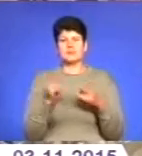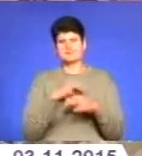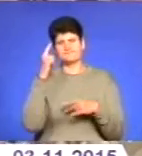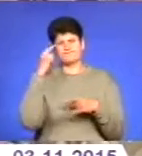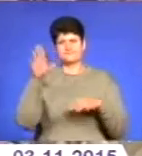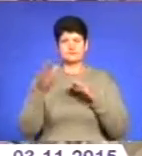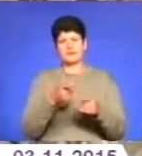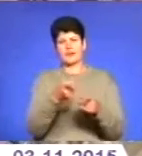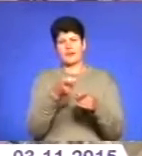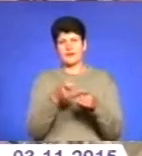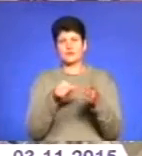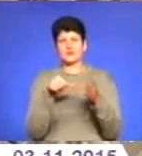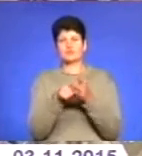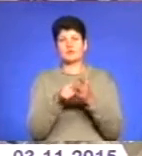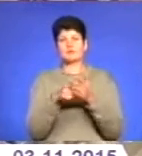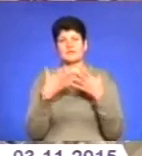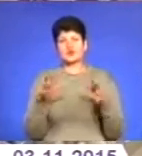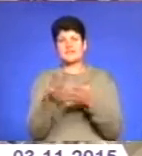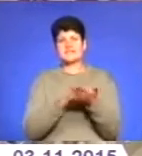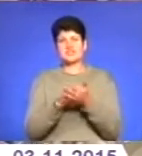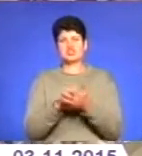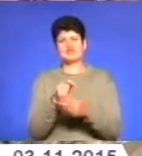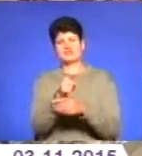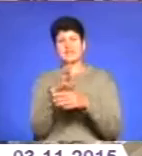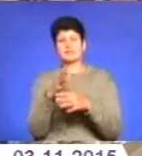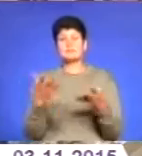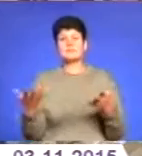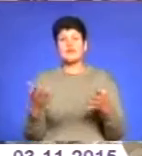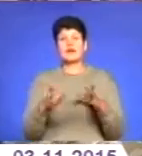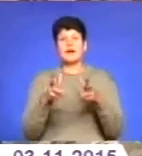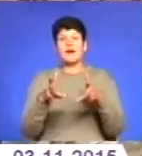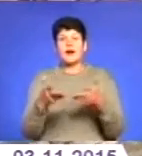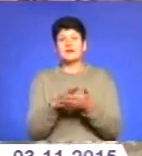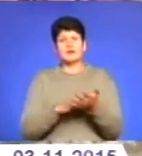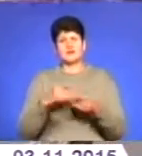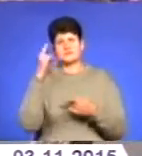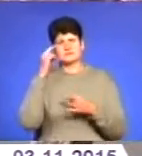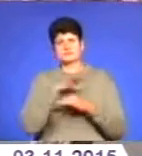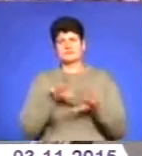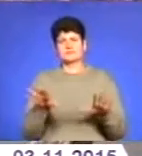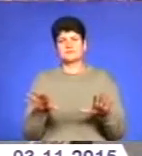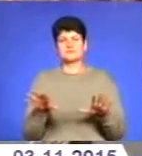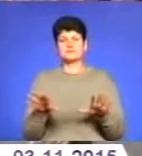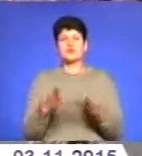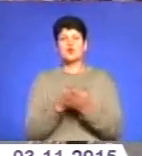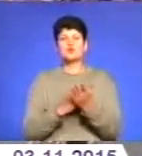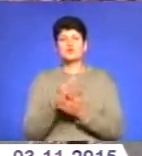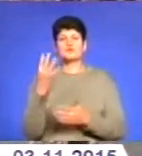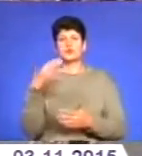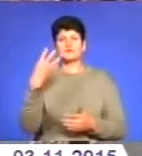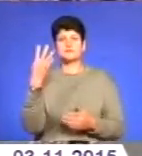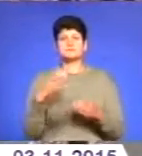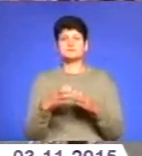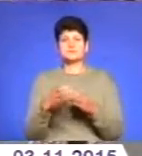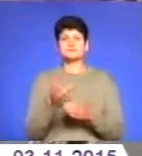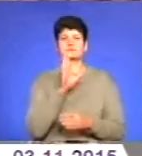я натиснув кнопку і знищив танк. І далі вже не вагався. Служать у 44-й бригаді